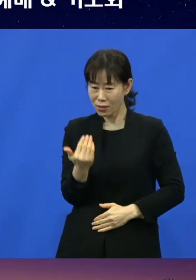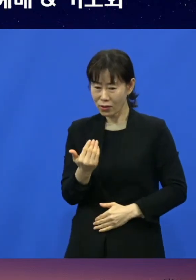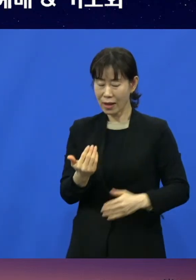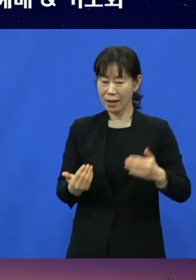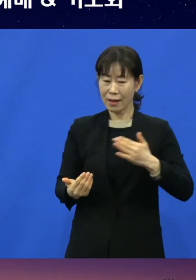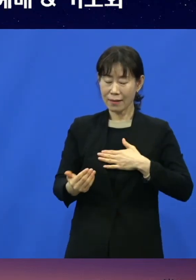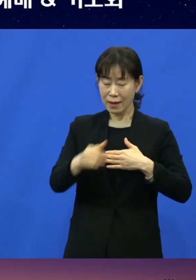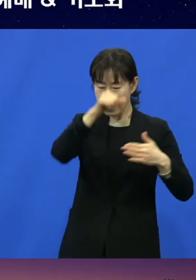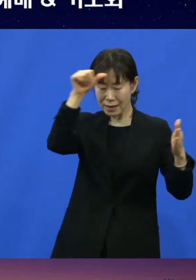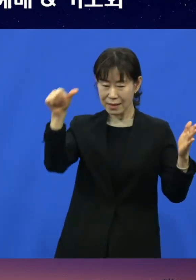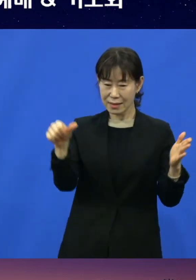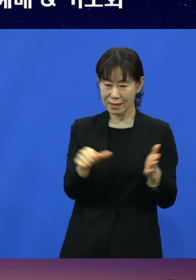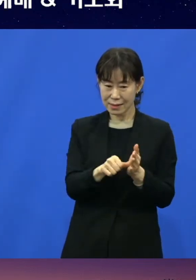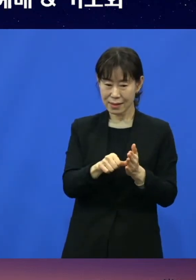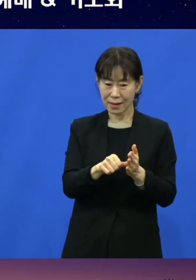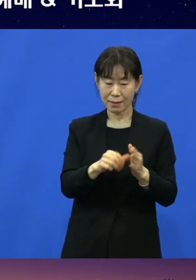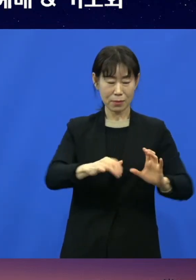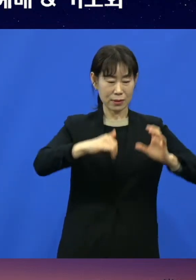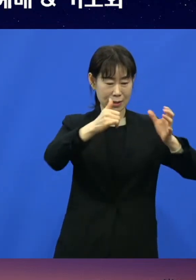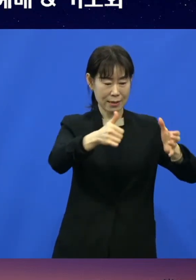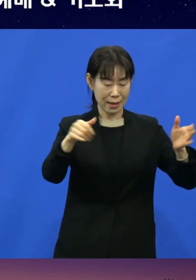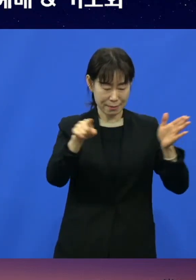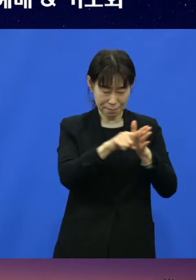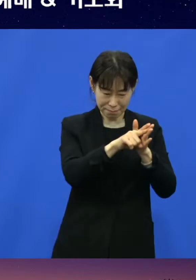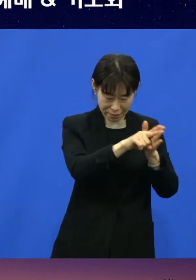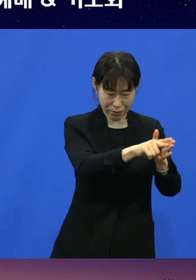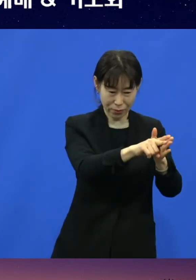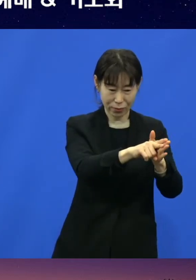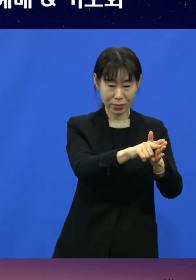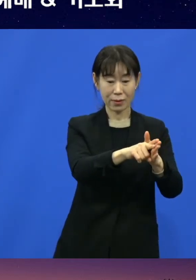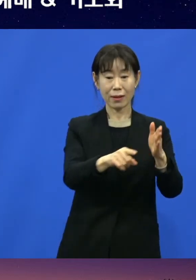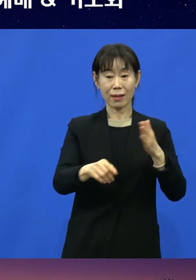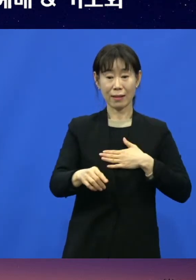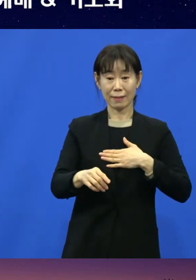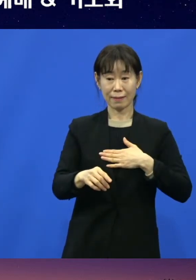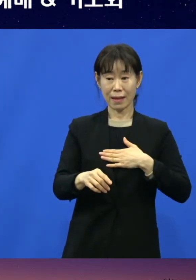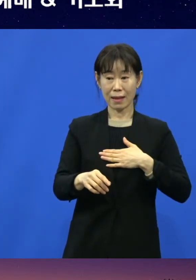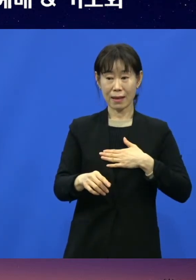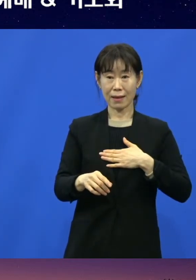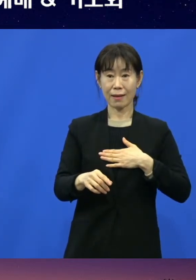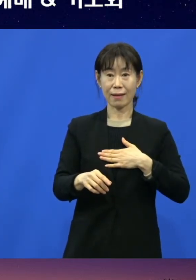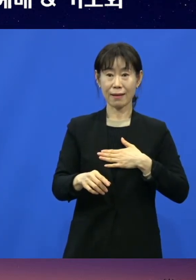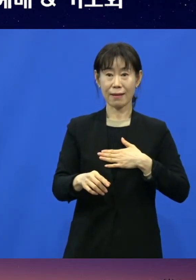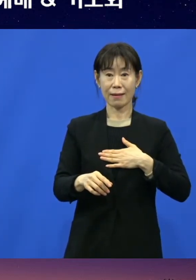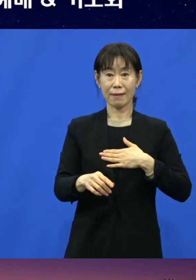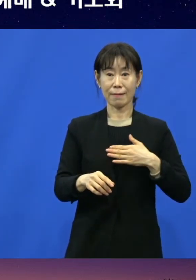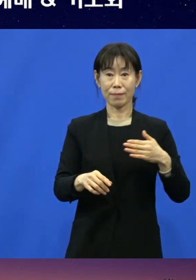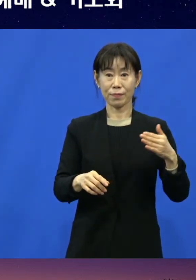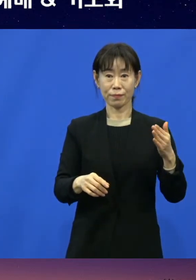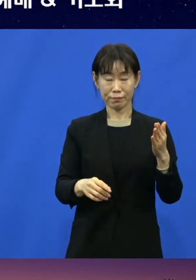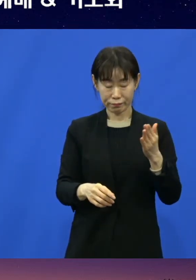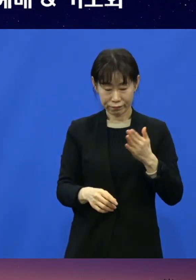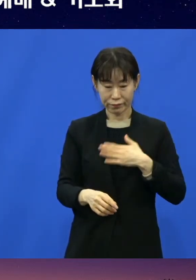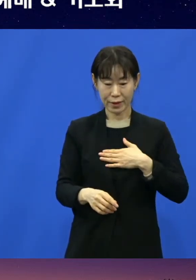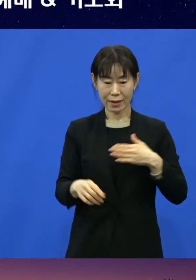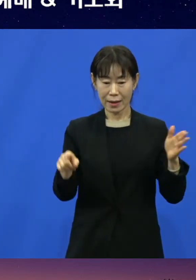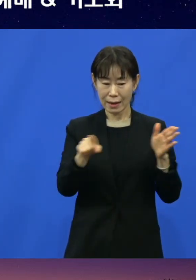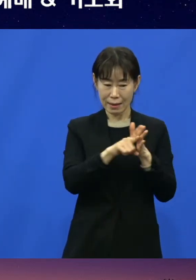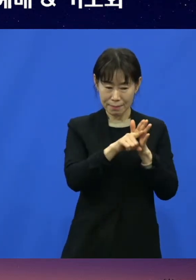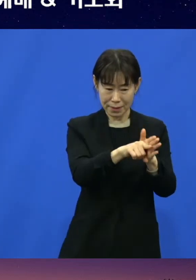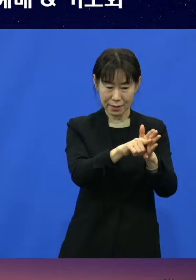있던, 내가 의지하던 나의 든든한 의지가 될 만한